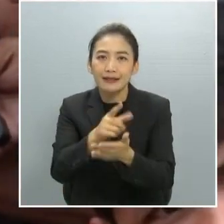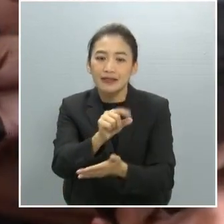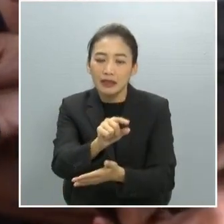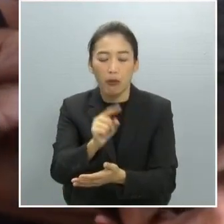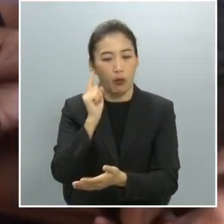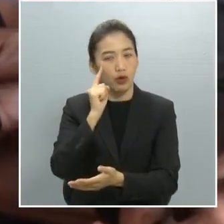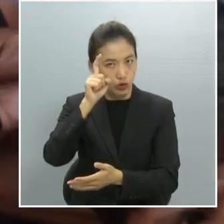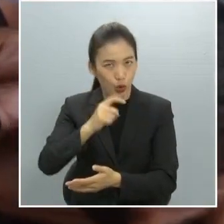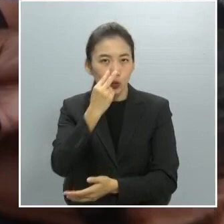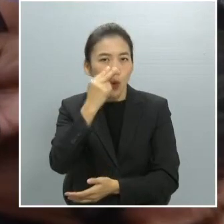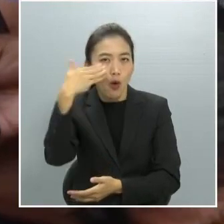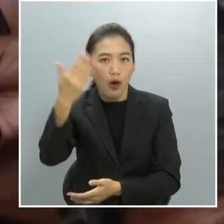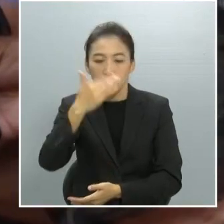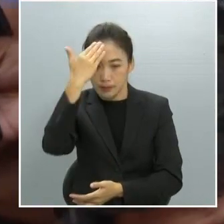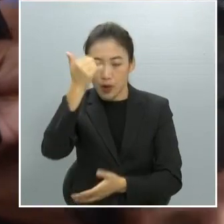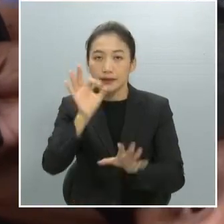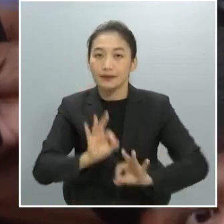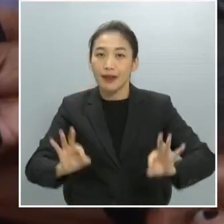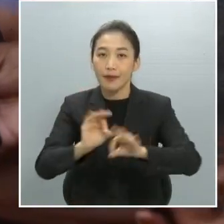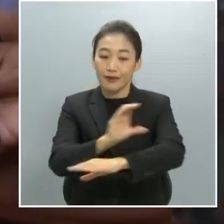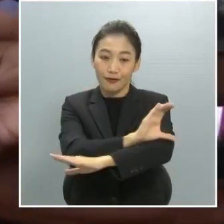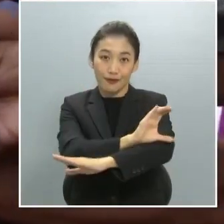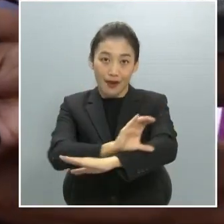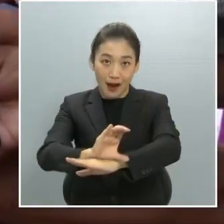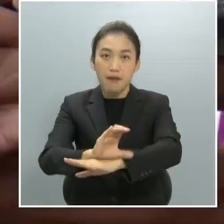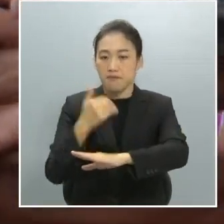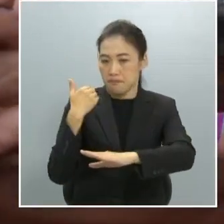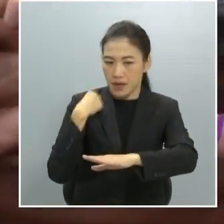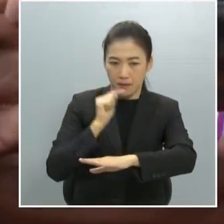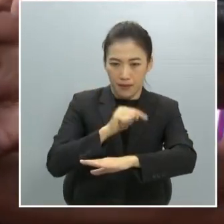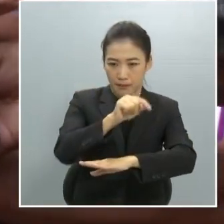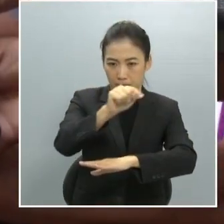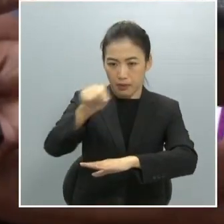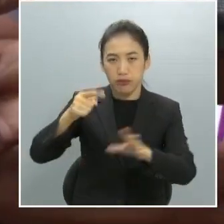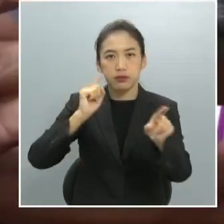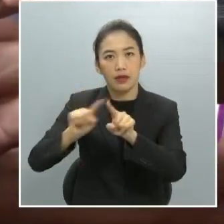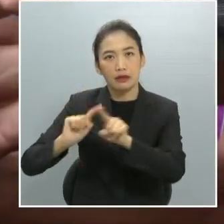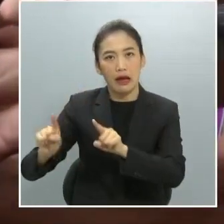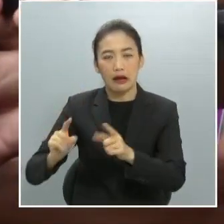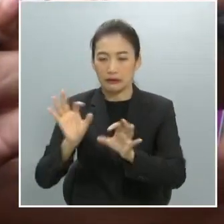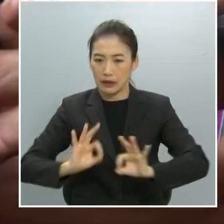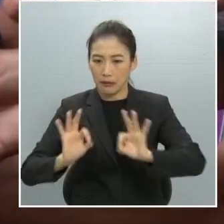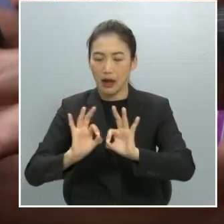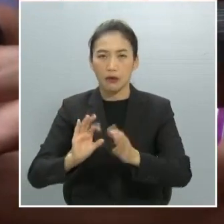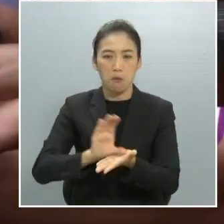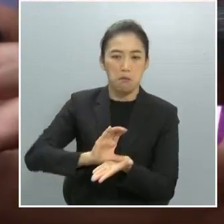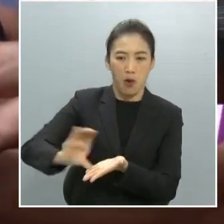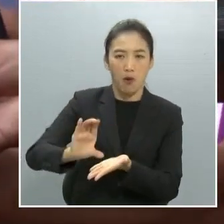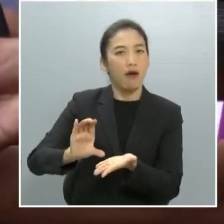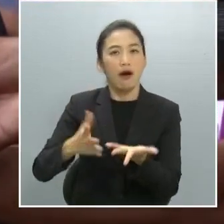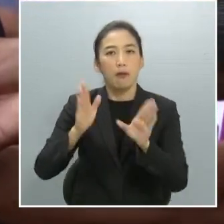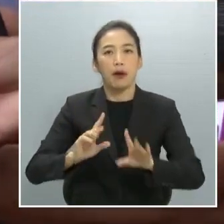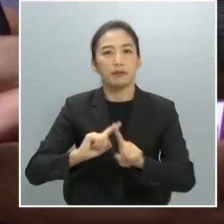ามีหลายสายแล้วแต่ละสายก็มีระยะเวลาสัมปทานที่แตกต่างกันออกไปการเจรจาในขั้นตอนต่างๆก็ต้องใช้เวล